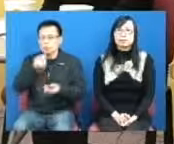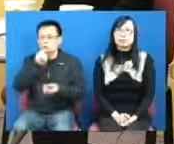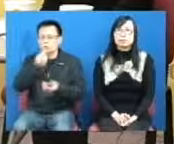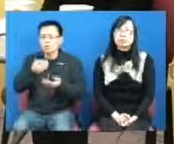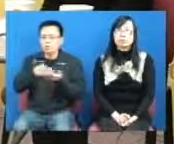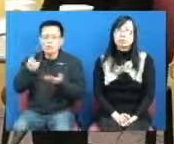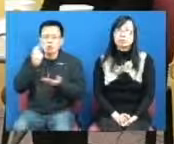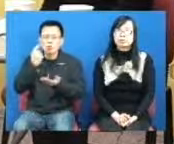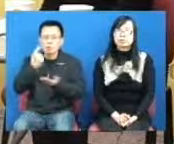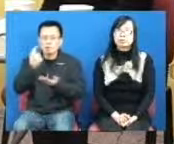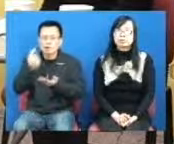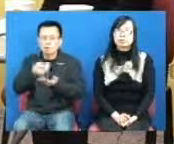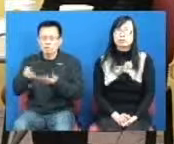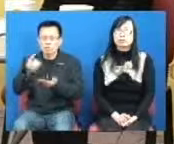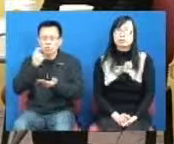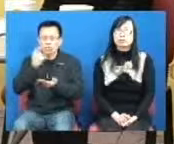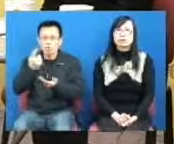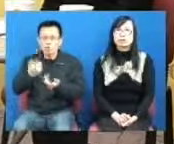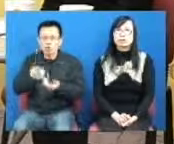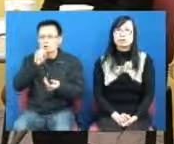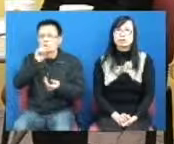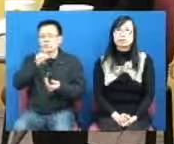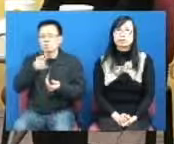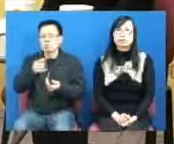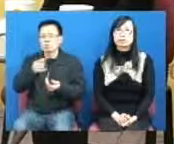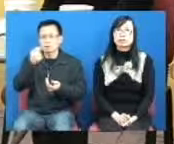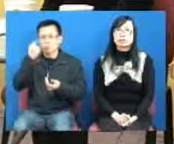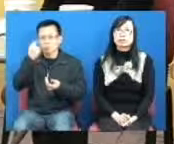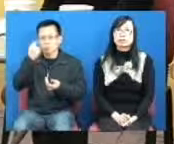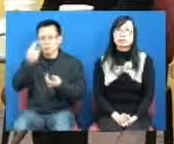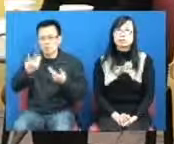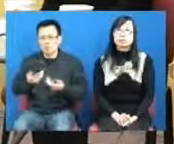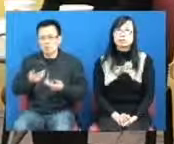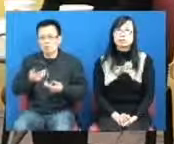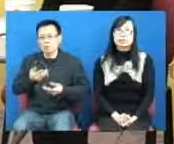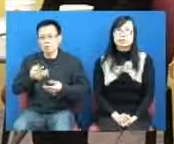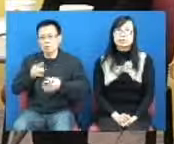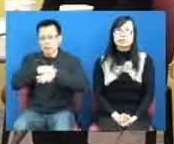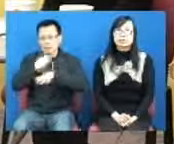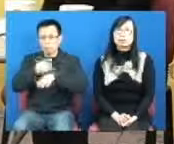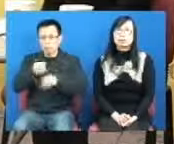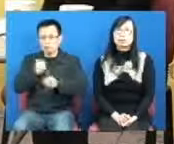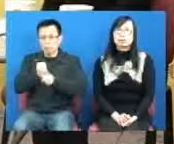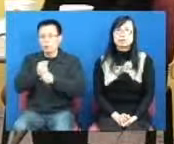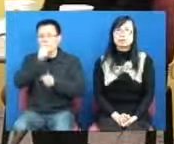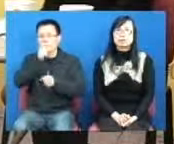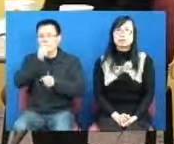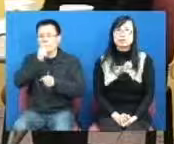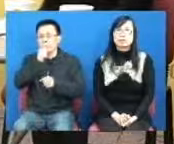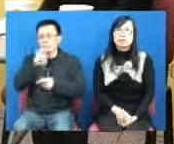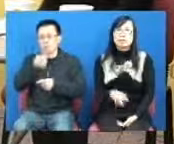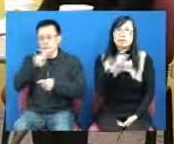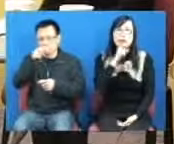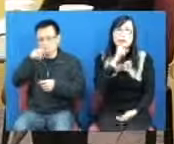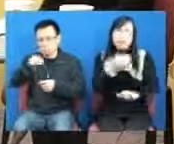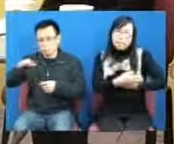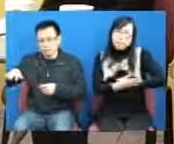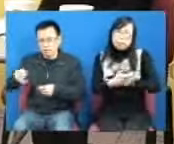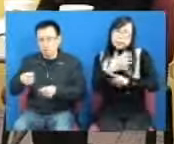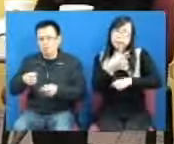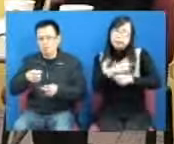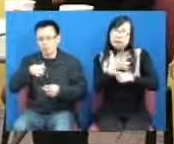我們在的是一個就是特別可能我們這一班我自己剛做的爸爸是在看下一代你寶寶多少月五